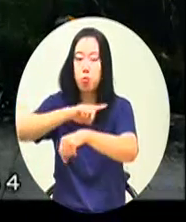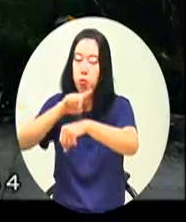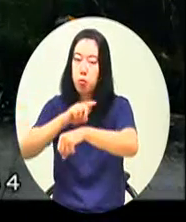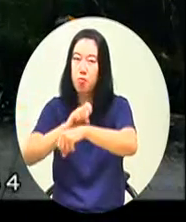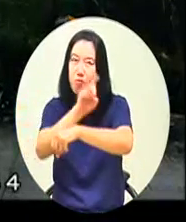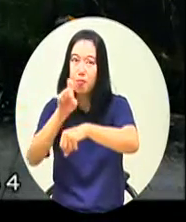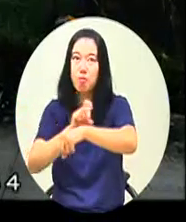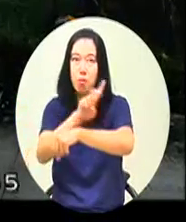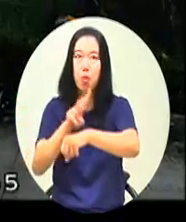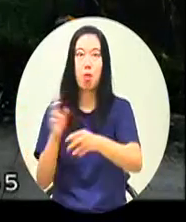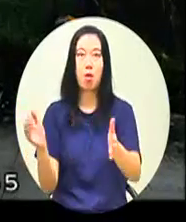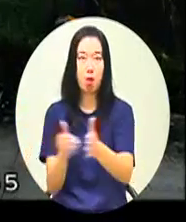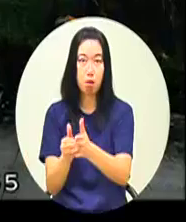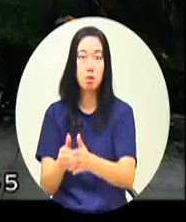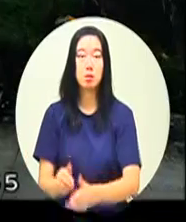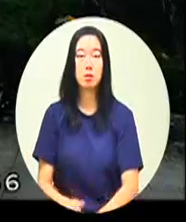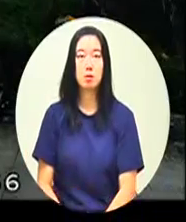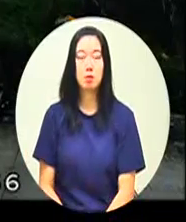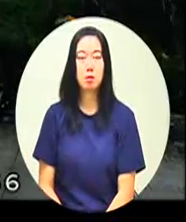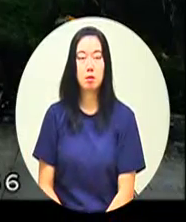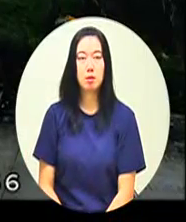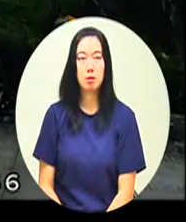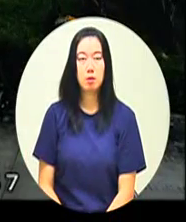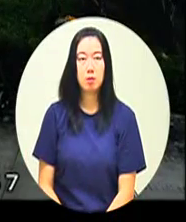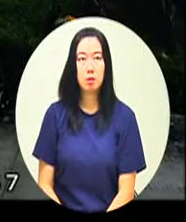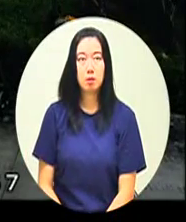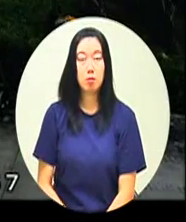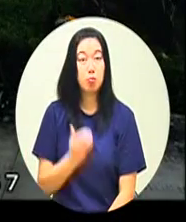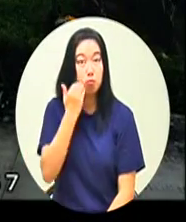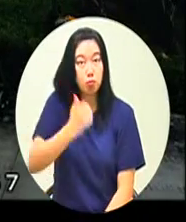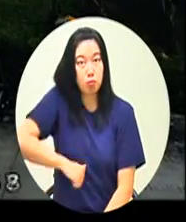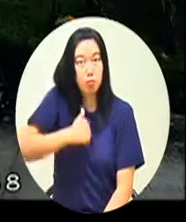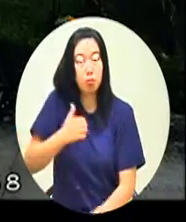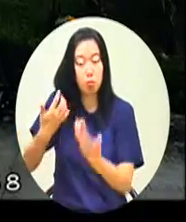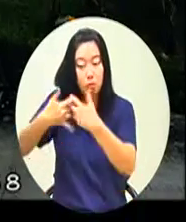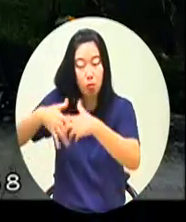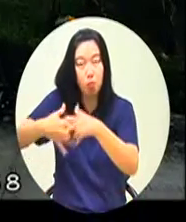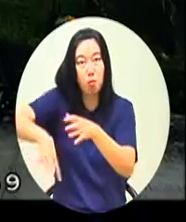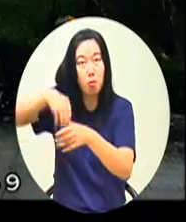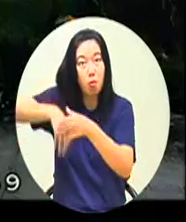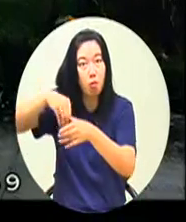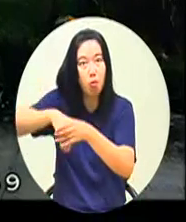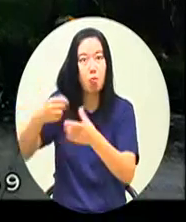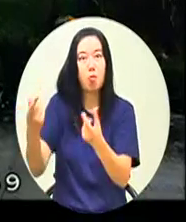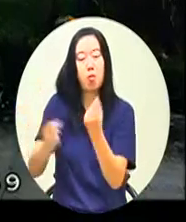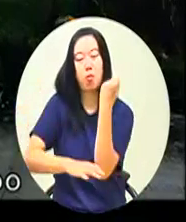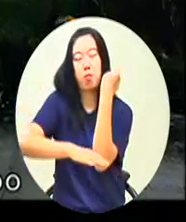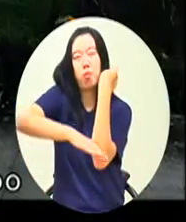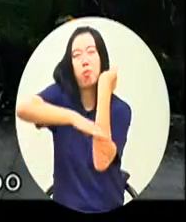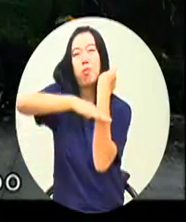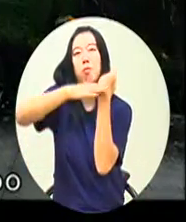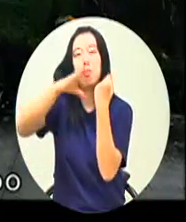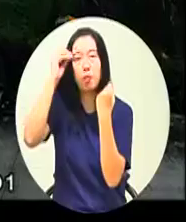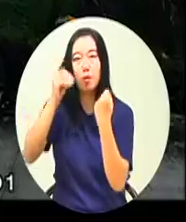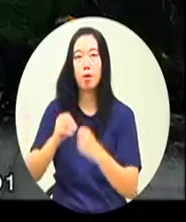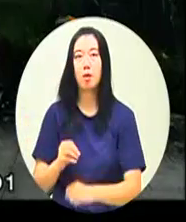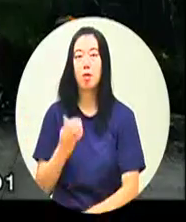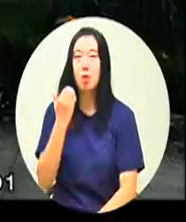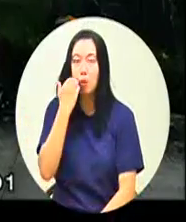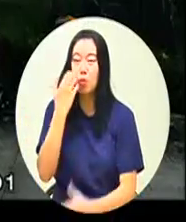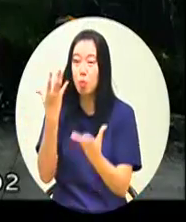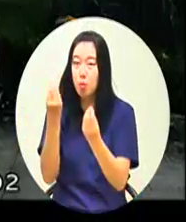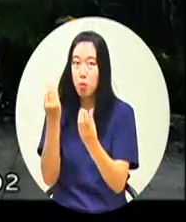啊。迄两事实讲真个啦，因若有抽，嘛是阴啦。但是你无